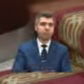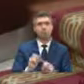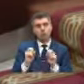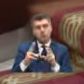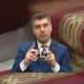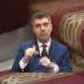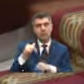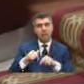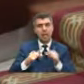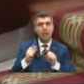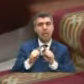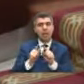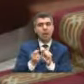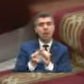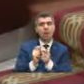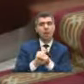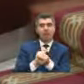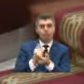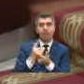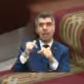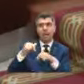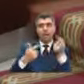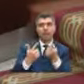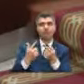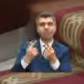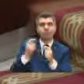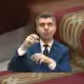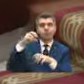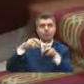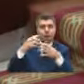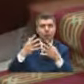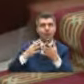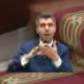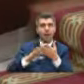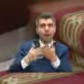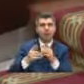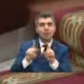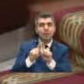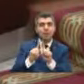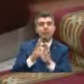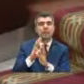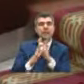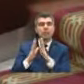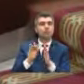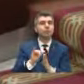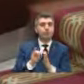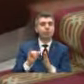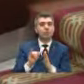مرتبطة بالتغيرات المناخية، ونحن نوجد في واحد المجال اللي عنده إشكالات على مستوى انتظام